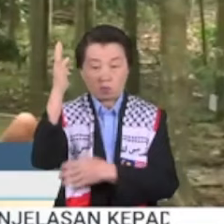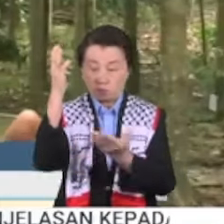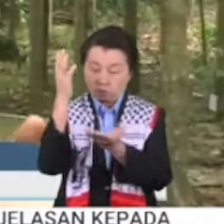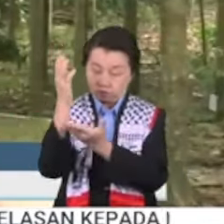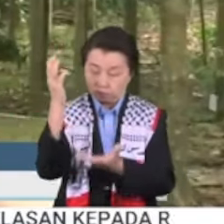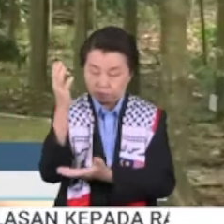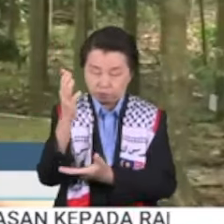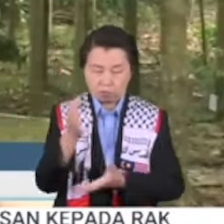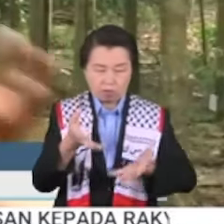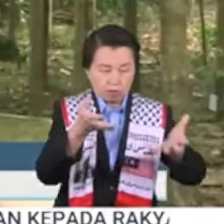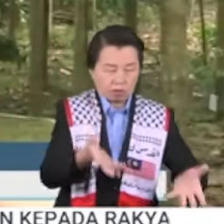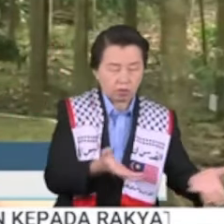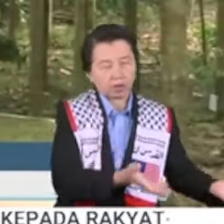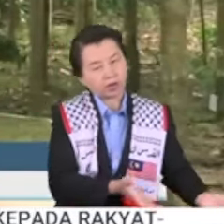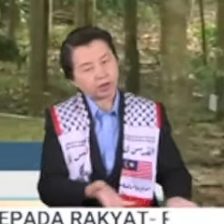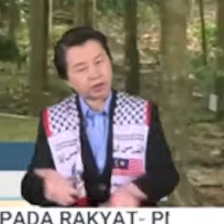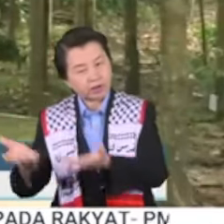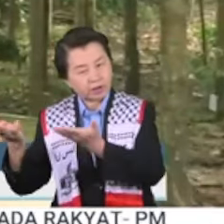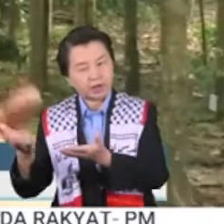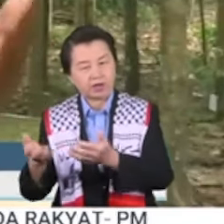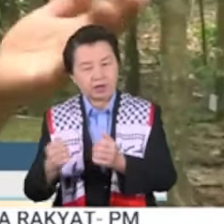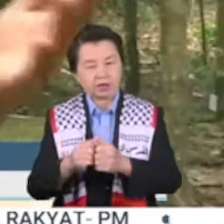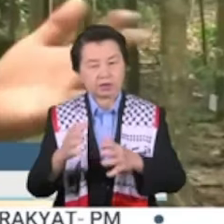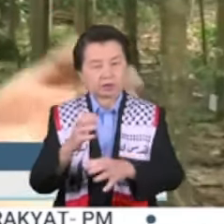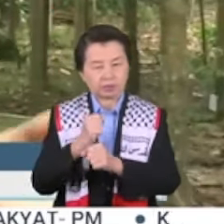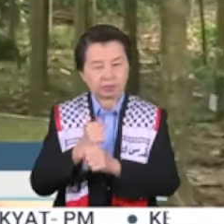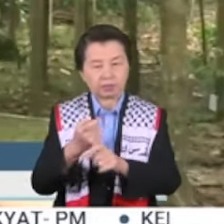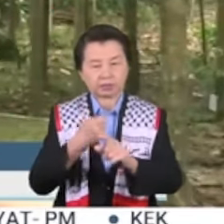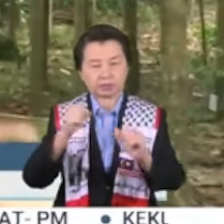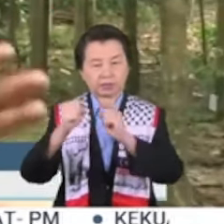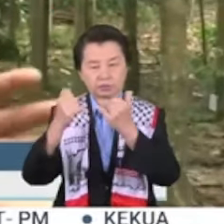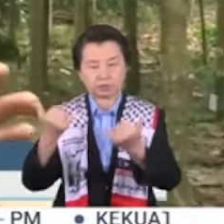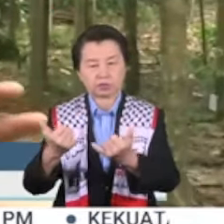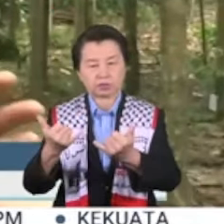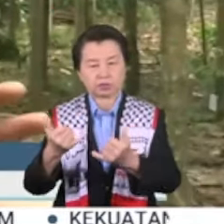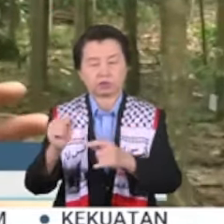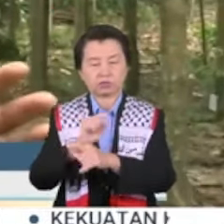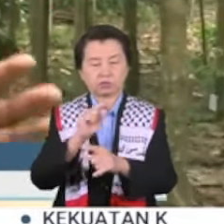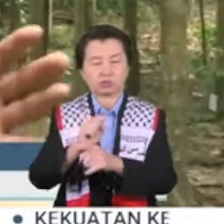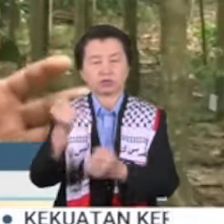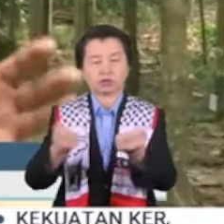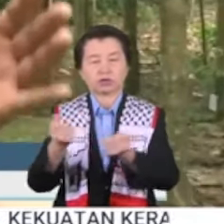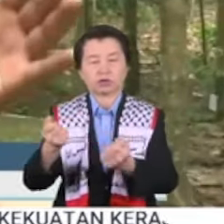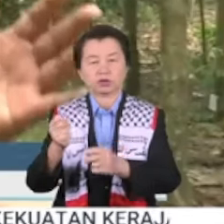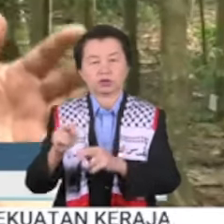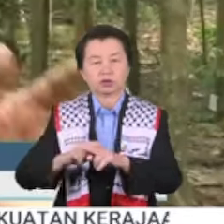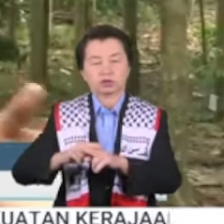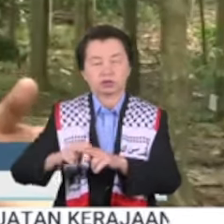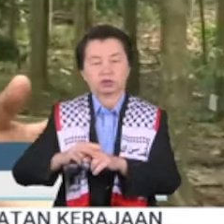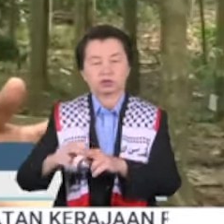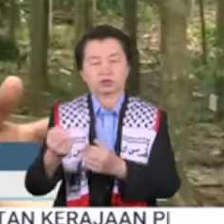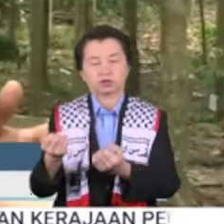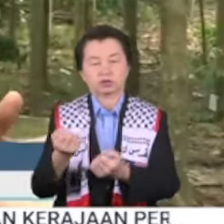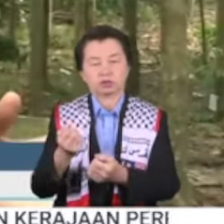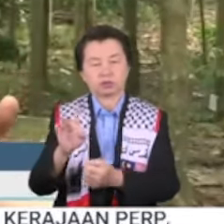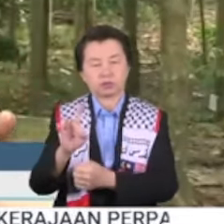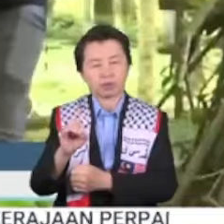kekalkannya dengan derma daripada syarikat yang beroperasi menggunakan lokomotif pada era 80-an